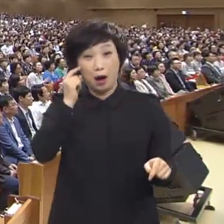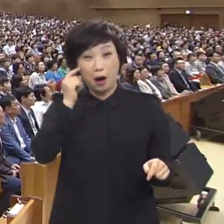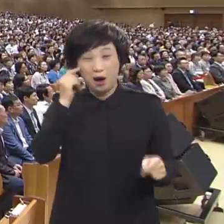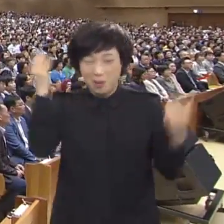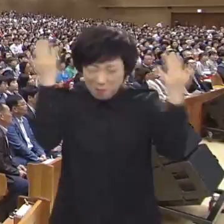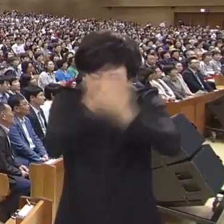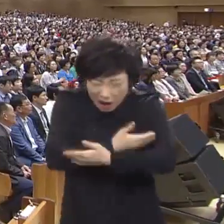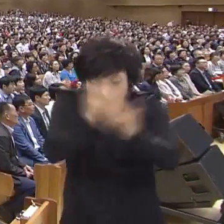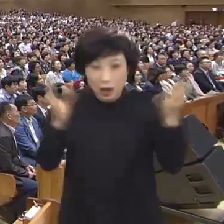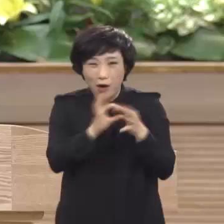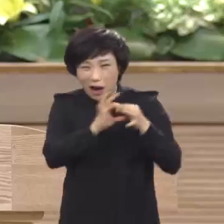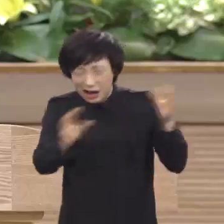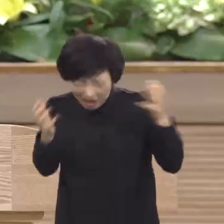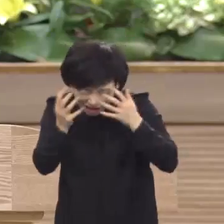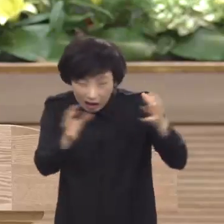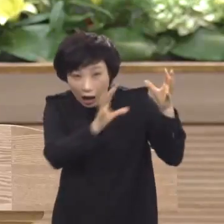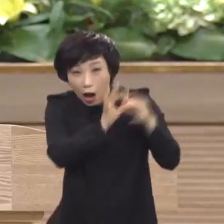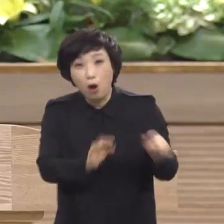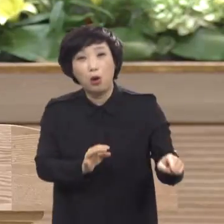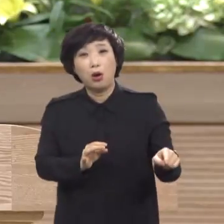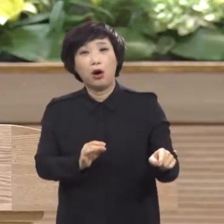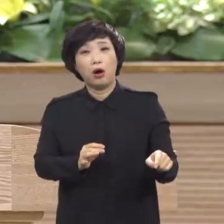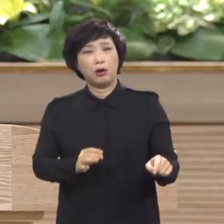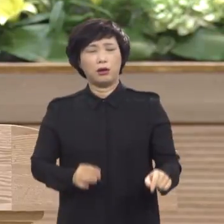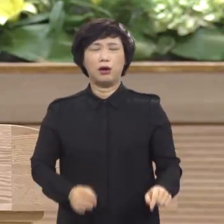밤낮 괴로움을 받는다. 사람이